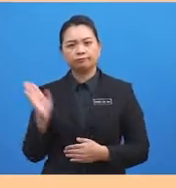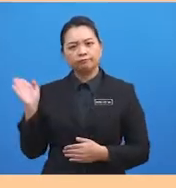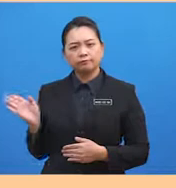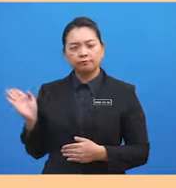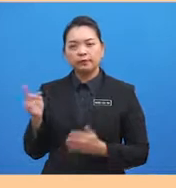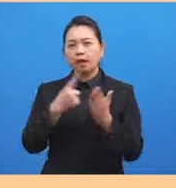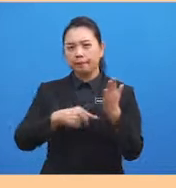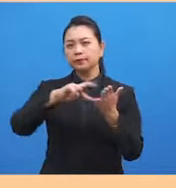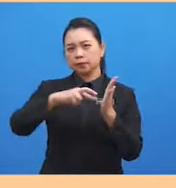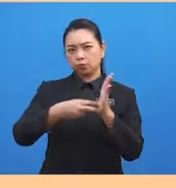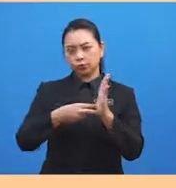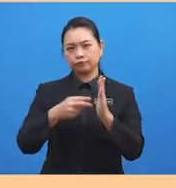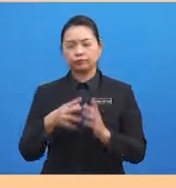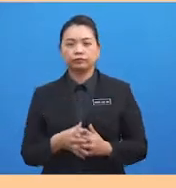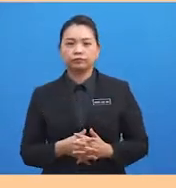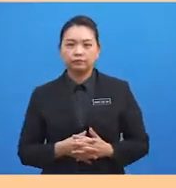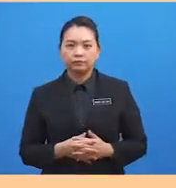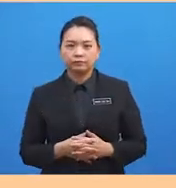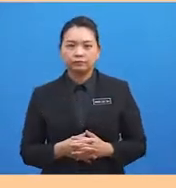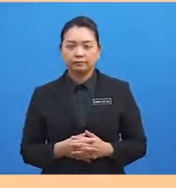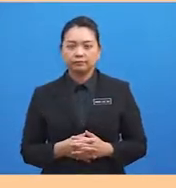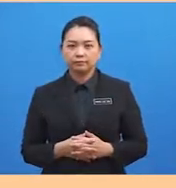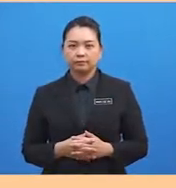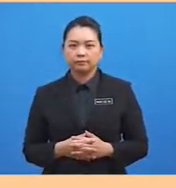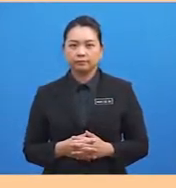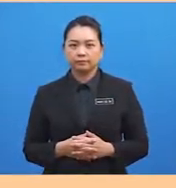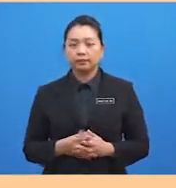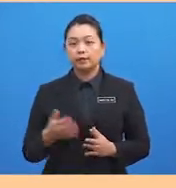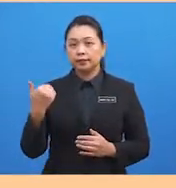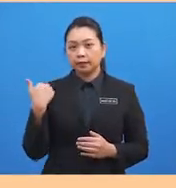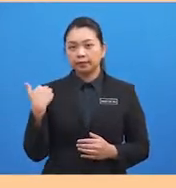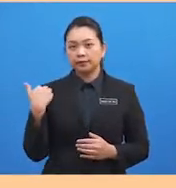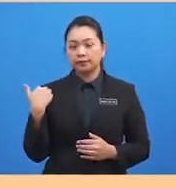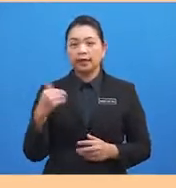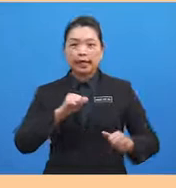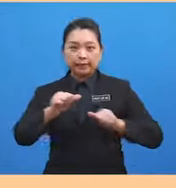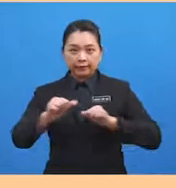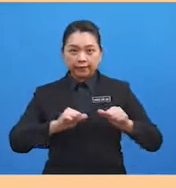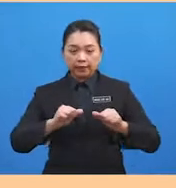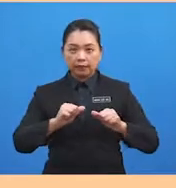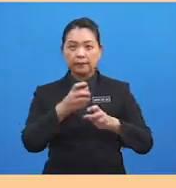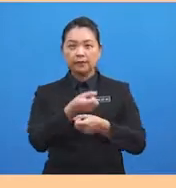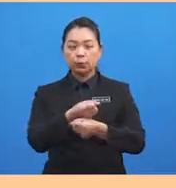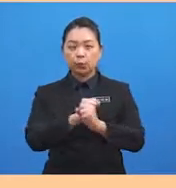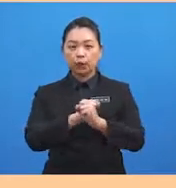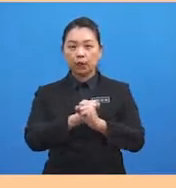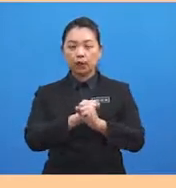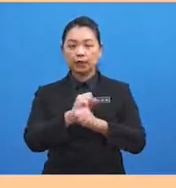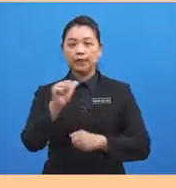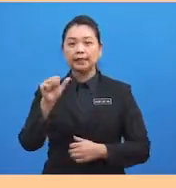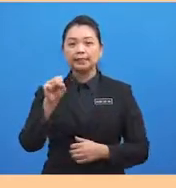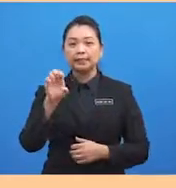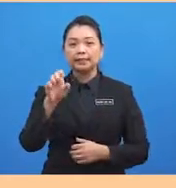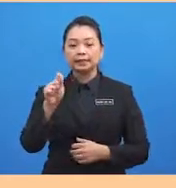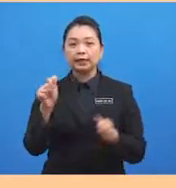yang dimaksudkan dengan sewa beli? Sewa beli ialah aktiviti menyewa